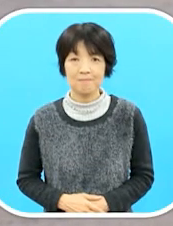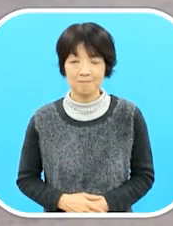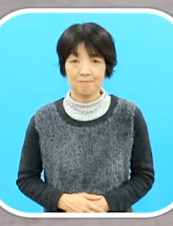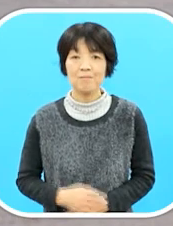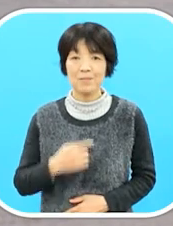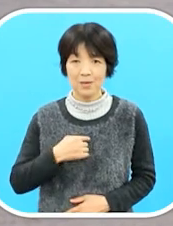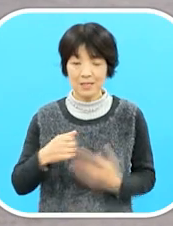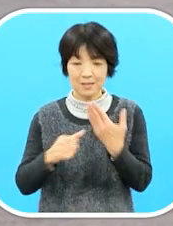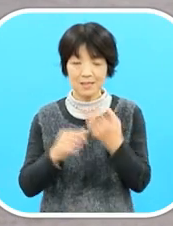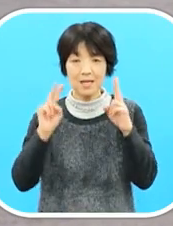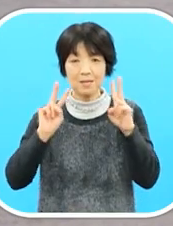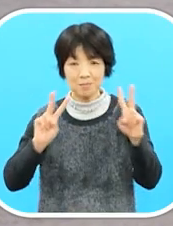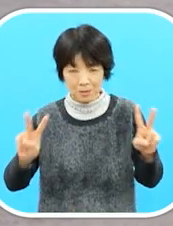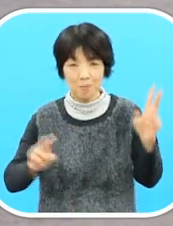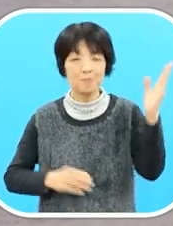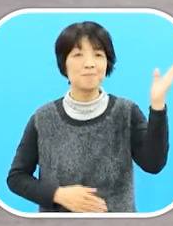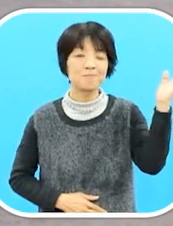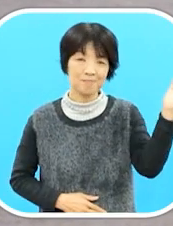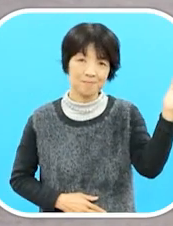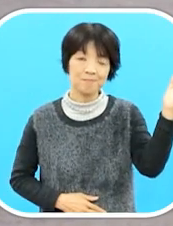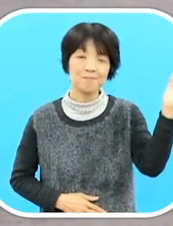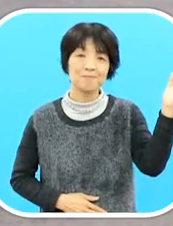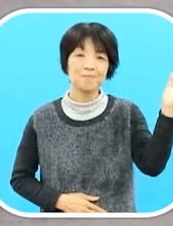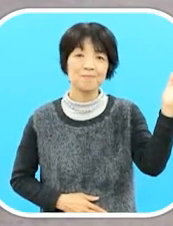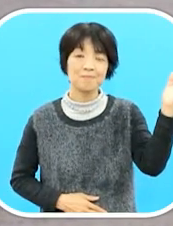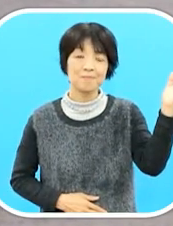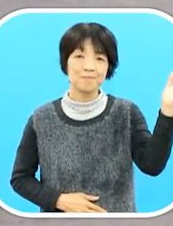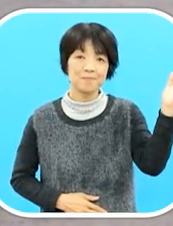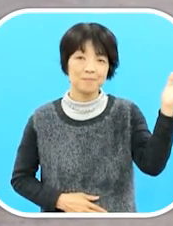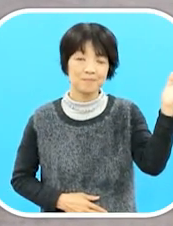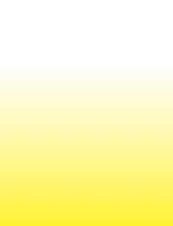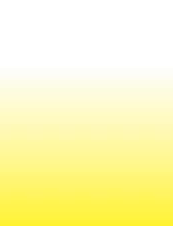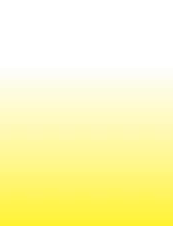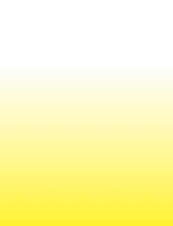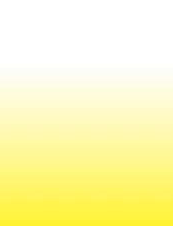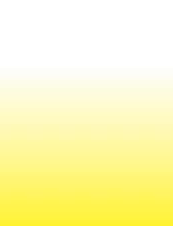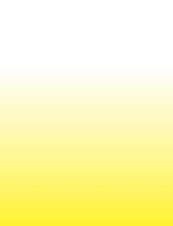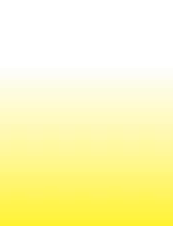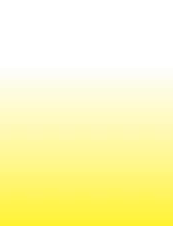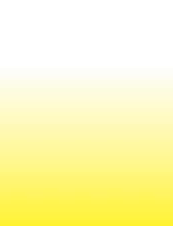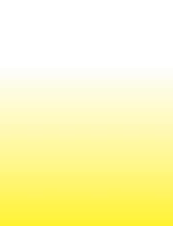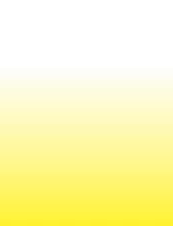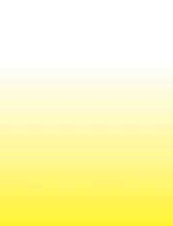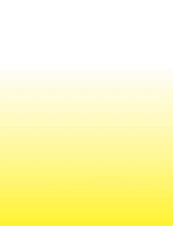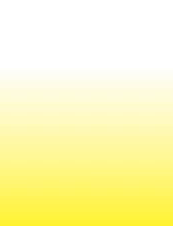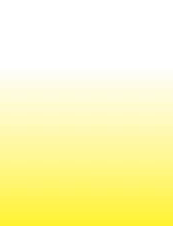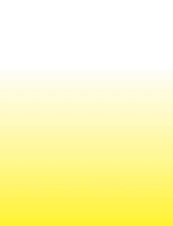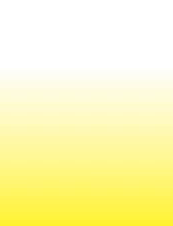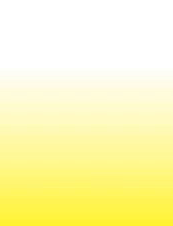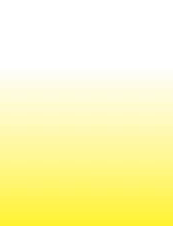に。 私の秋田ビジョン、野球で恩返し。秋田のゆこ百貨店。